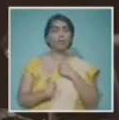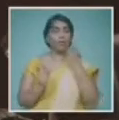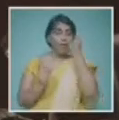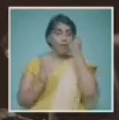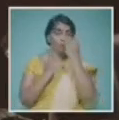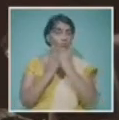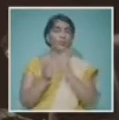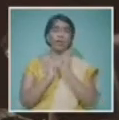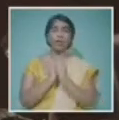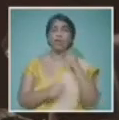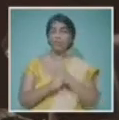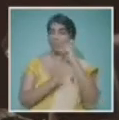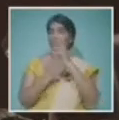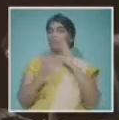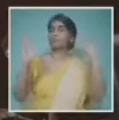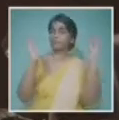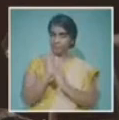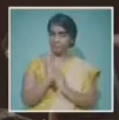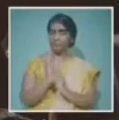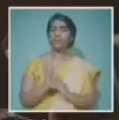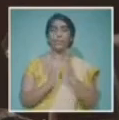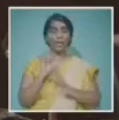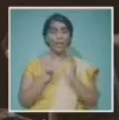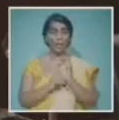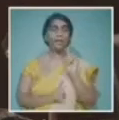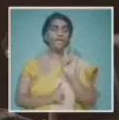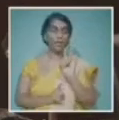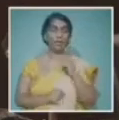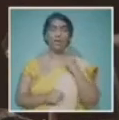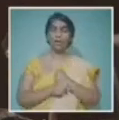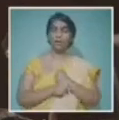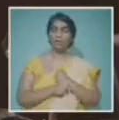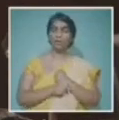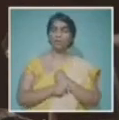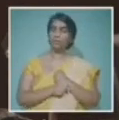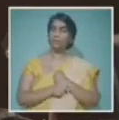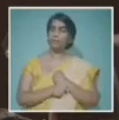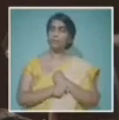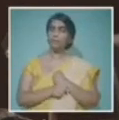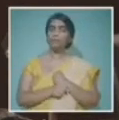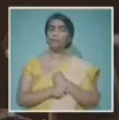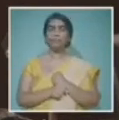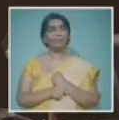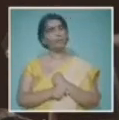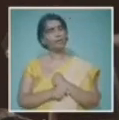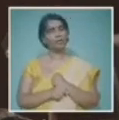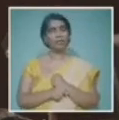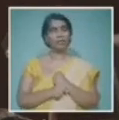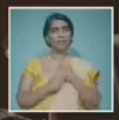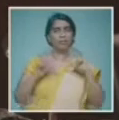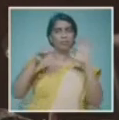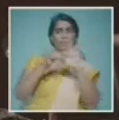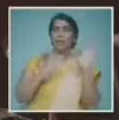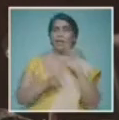දුන්නේ මොකද්ද? ආණ්ඩු ක්‍රම ව්‍යවස්ථාවට ඇතුළත් විය යුතුයි අමාත්‍ය දුර 25යි රාජ්‍ය නේද ව්‍යාපෘති වගේ එල්ලන කැලේ නැතුව